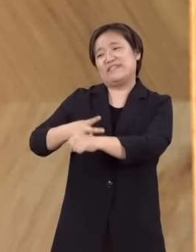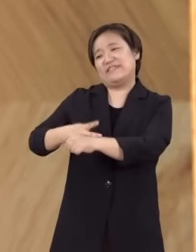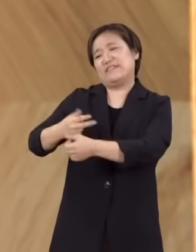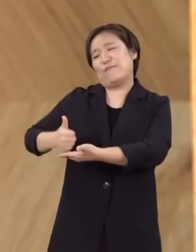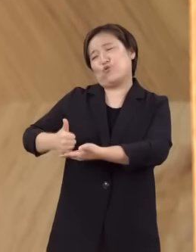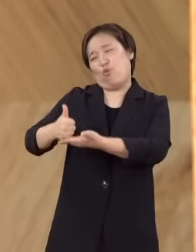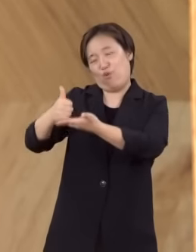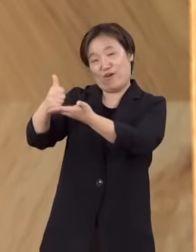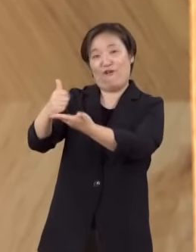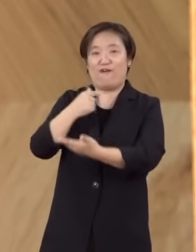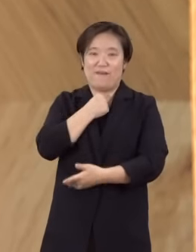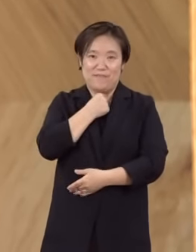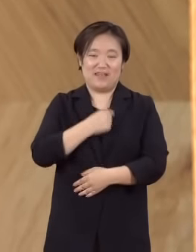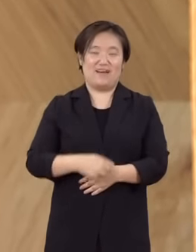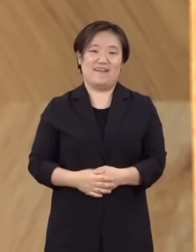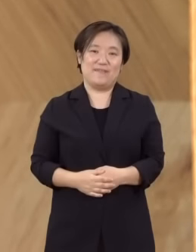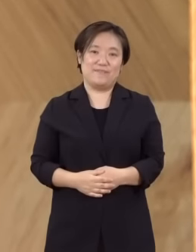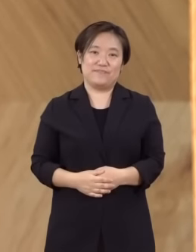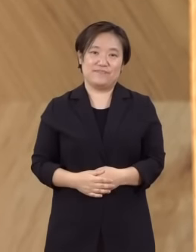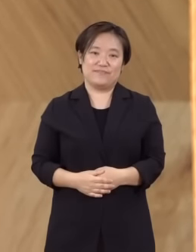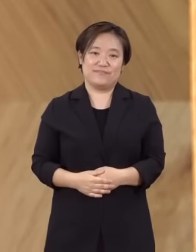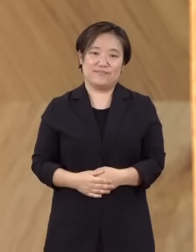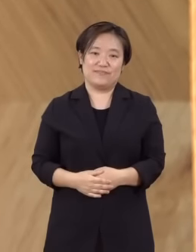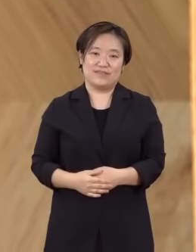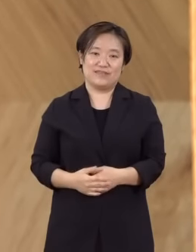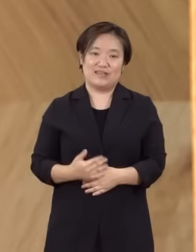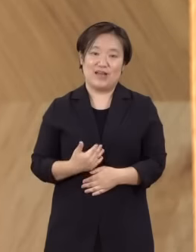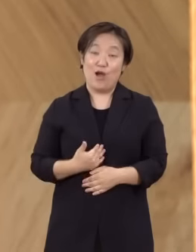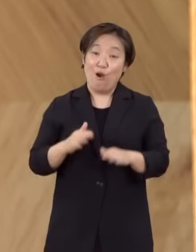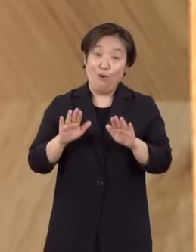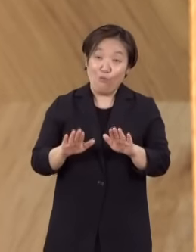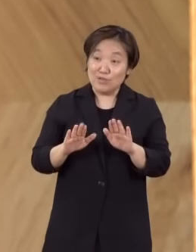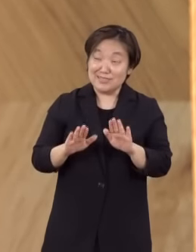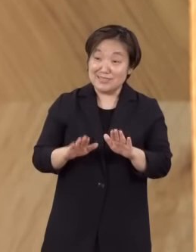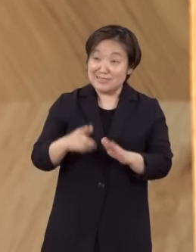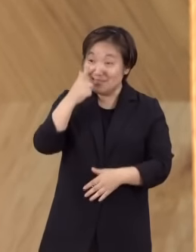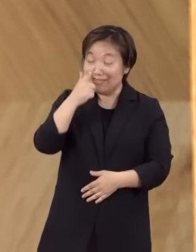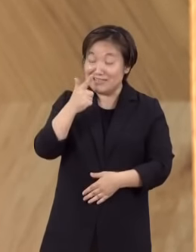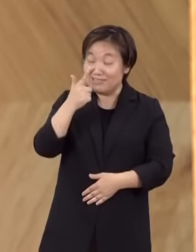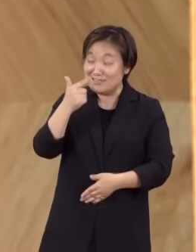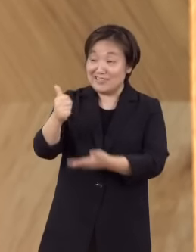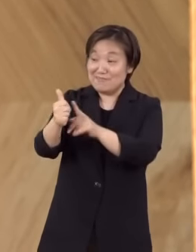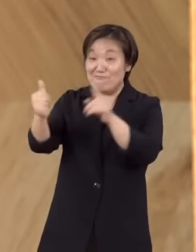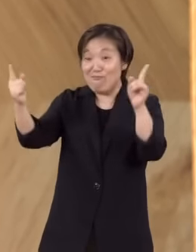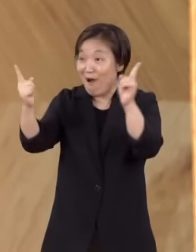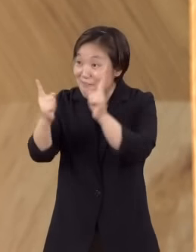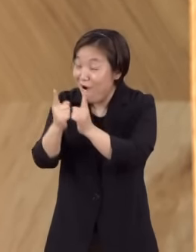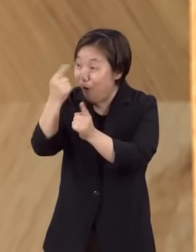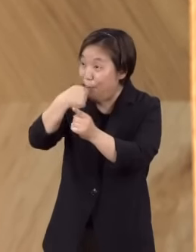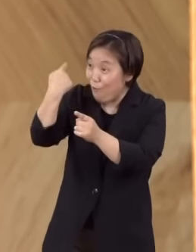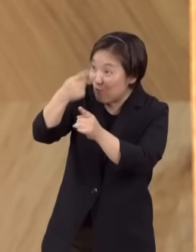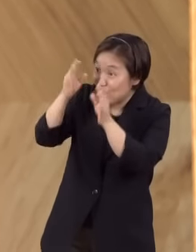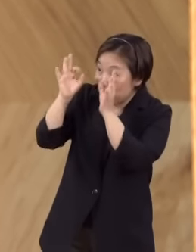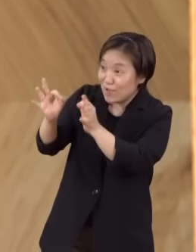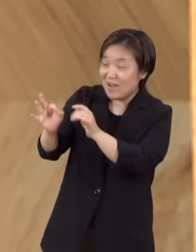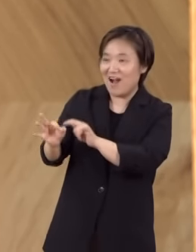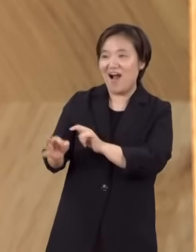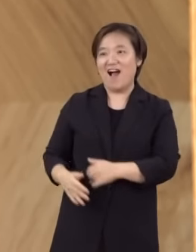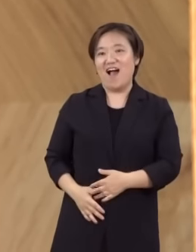존경합니다 오늘 배우이 너무 날씬하시고 너 잘생기셨어요